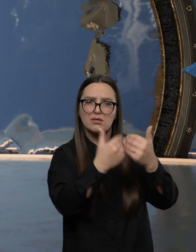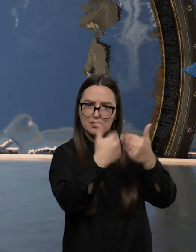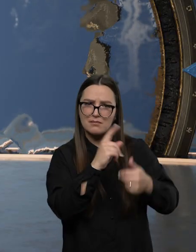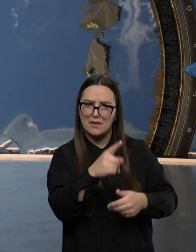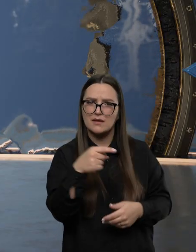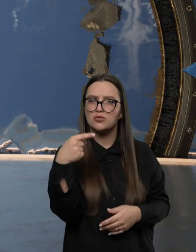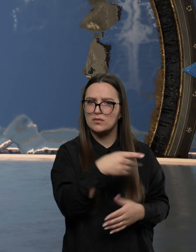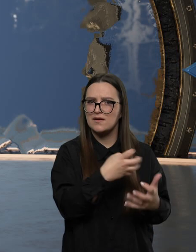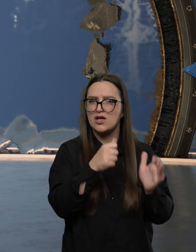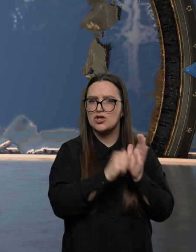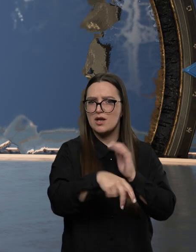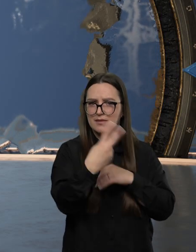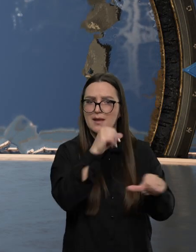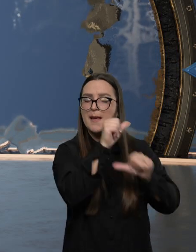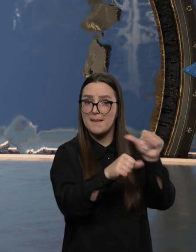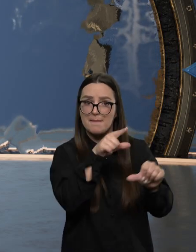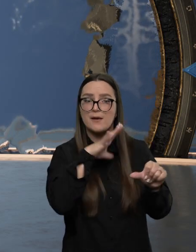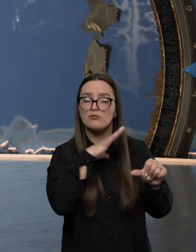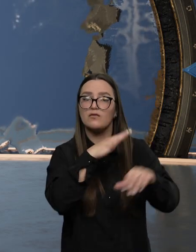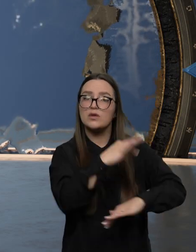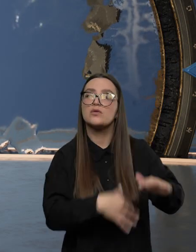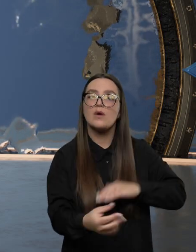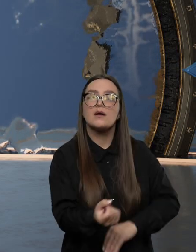62 metais, kai